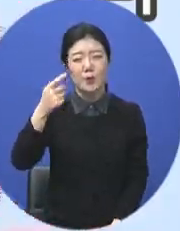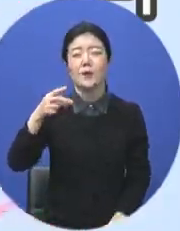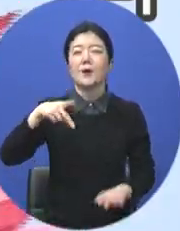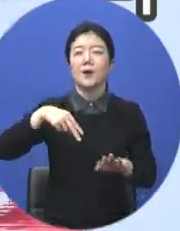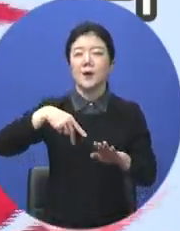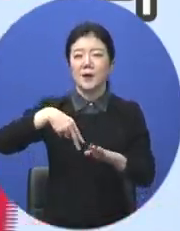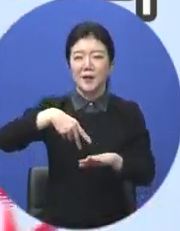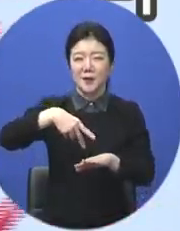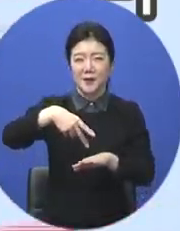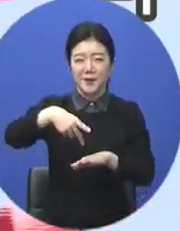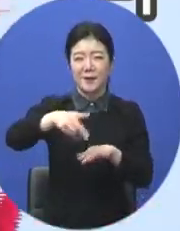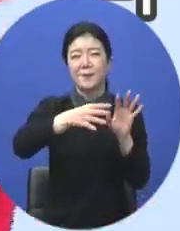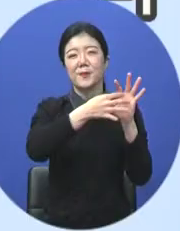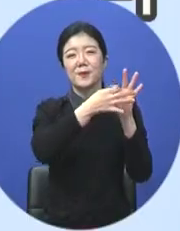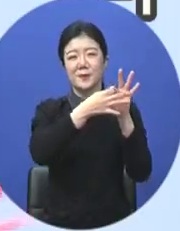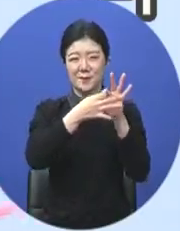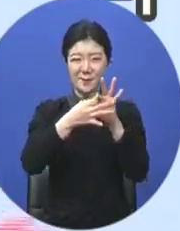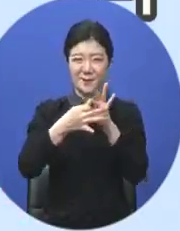5